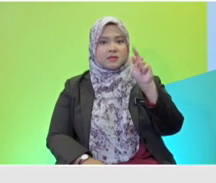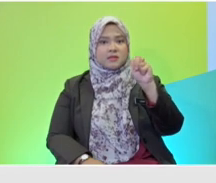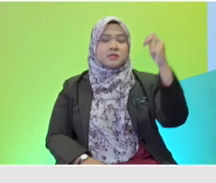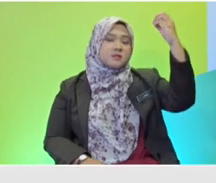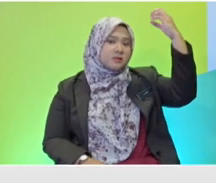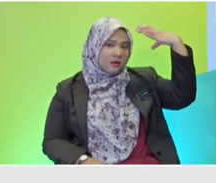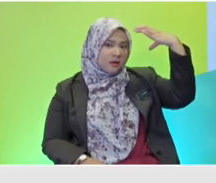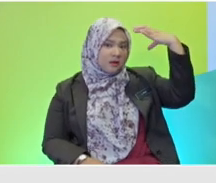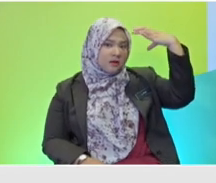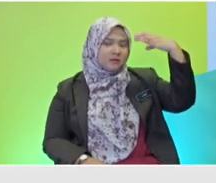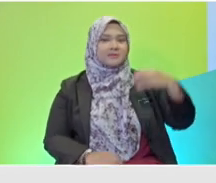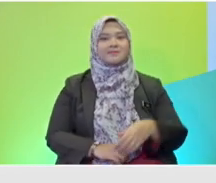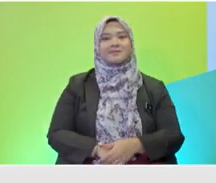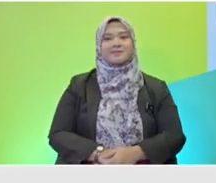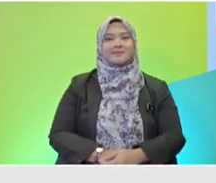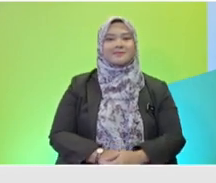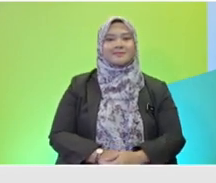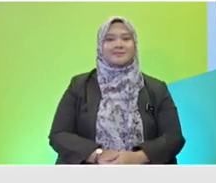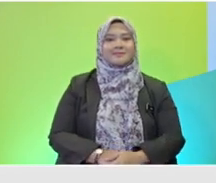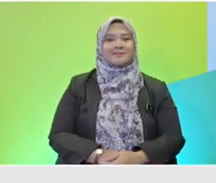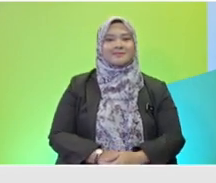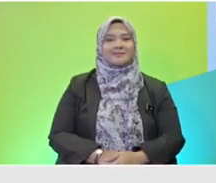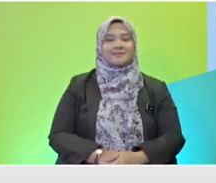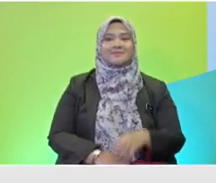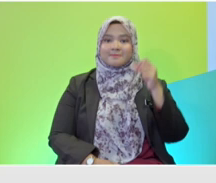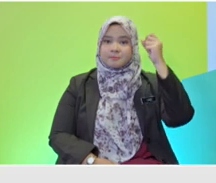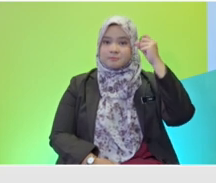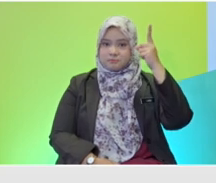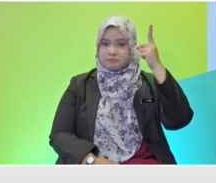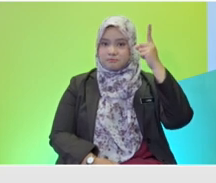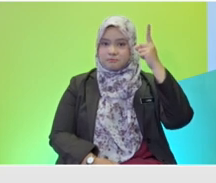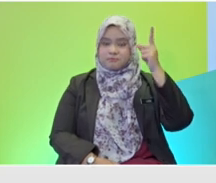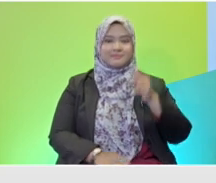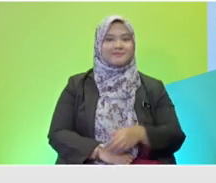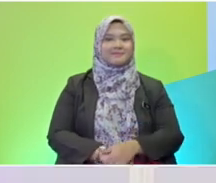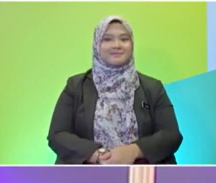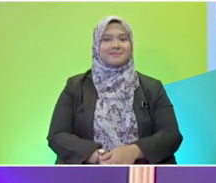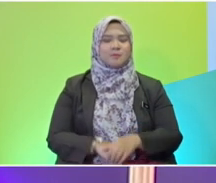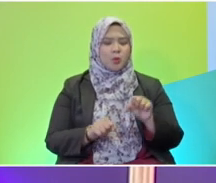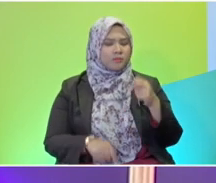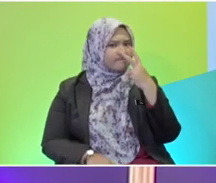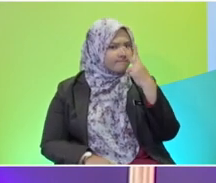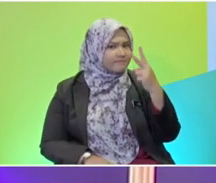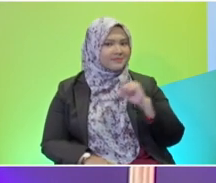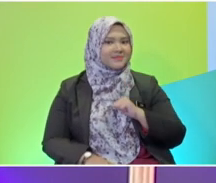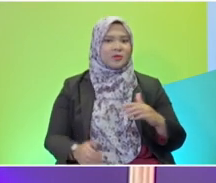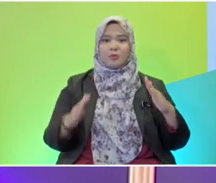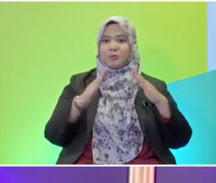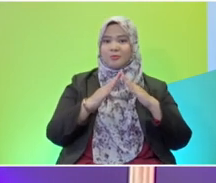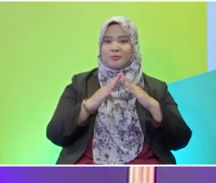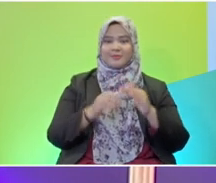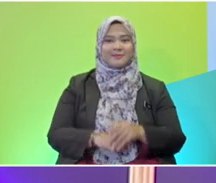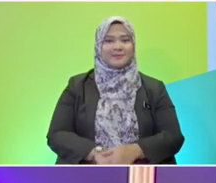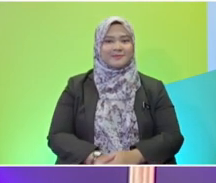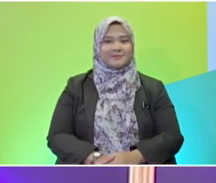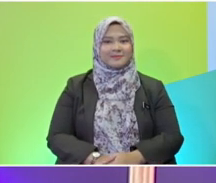ikan di dalam ekorium telah dibiaskan jadi kalau kita lihat di rumah nampak ikan kita akhirnya kita tengok